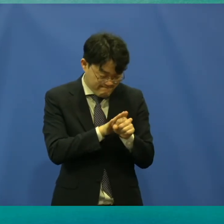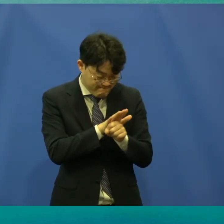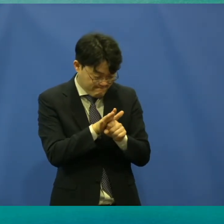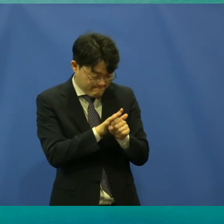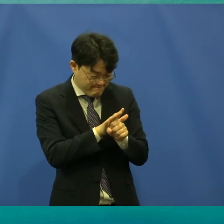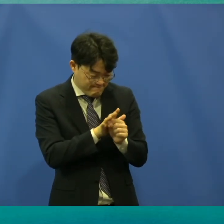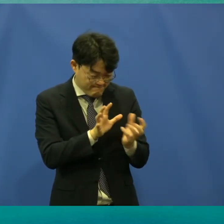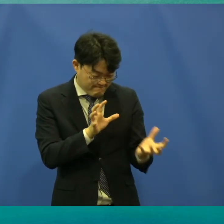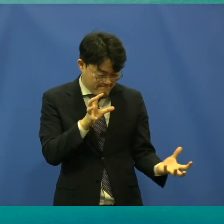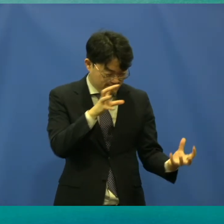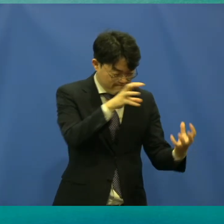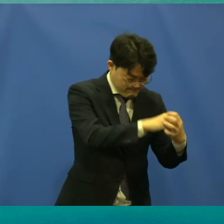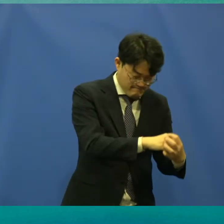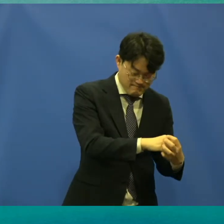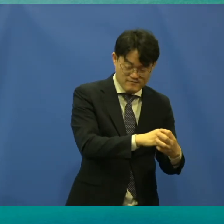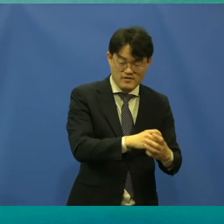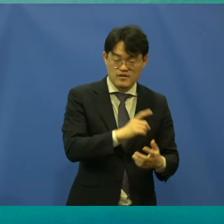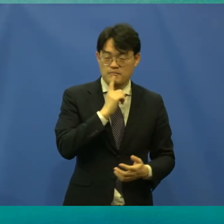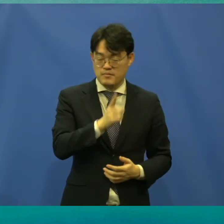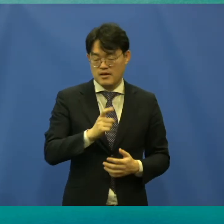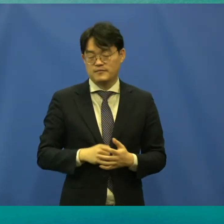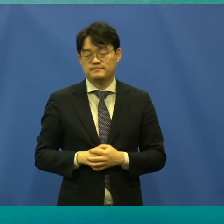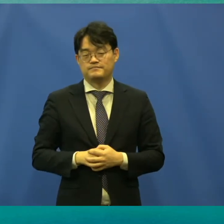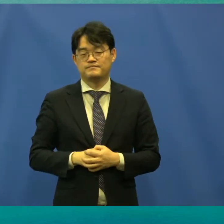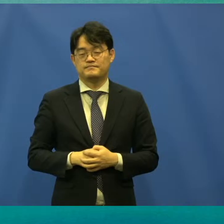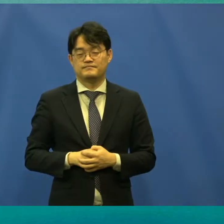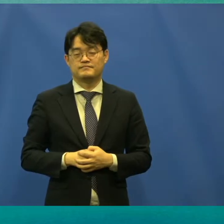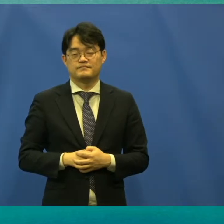끝내기는 하나님이 하시는 겁니다. 우리가 포기해도